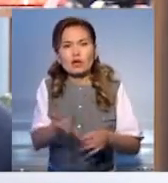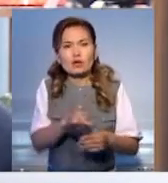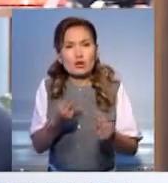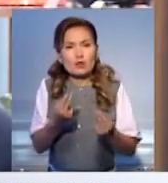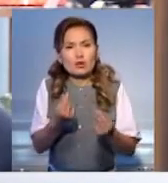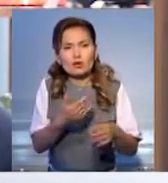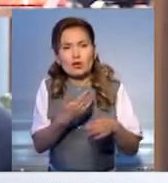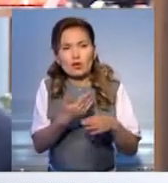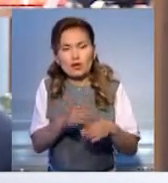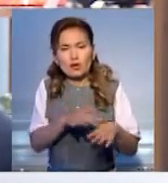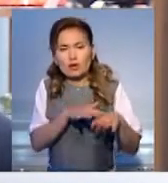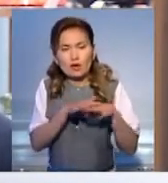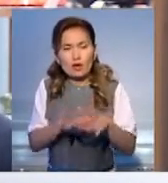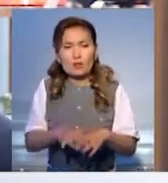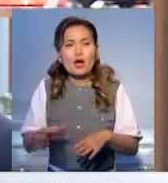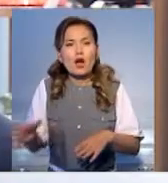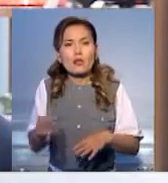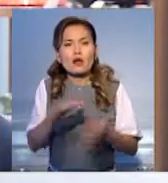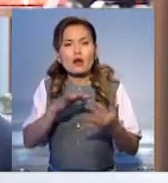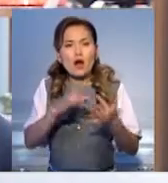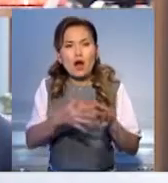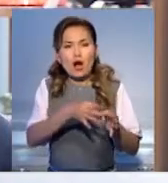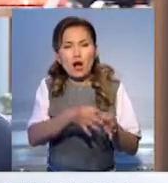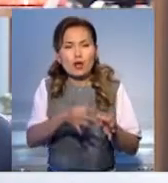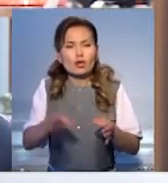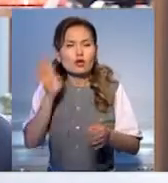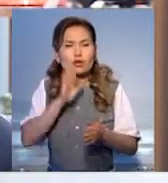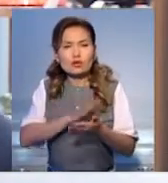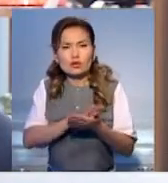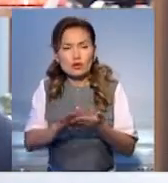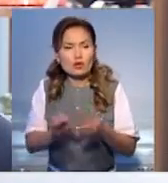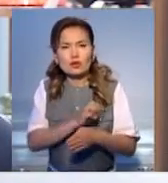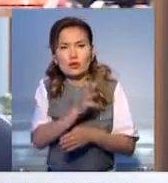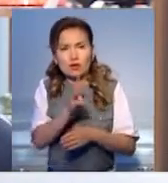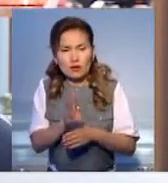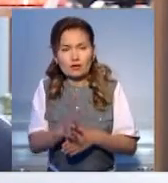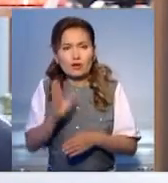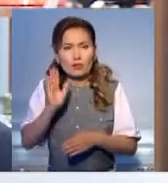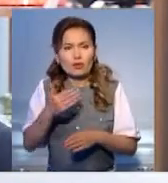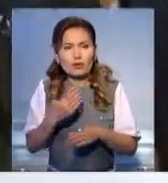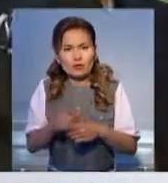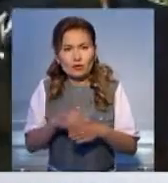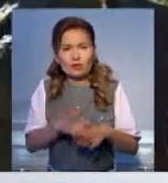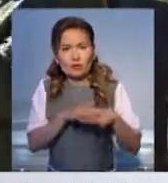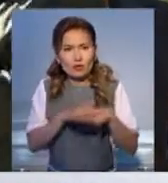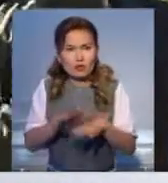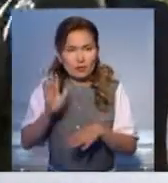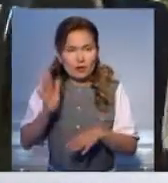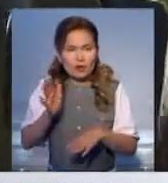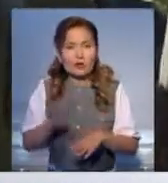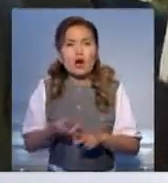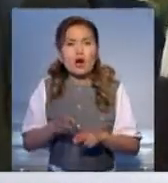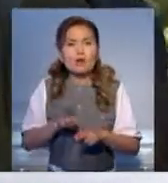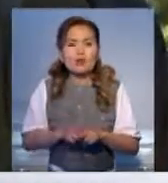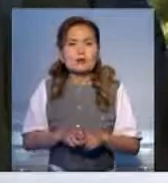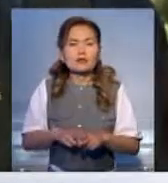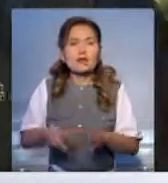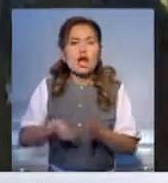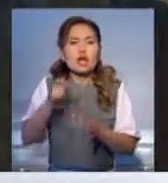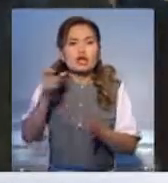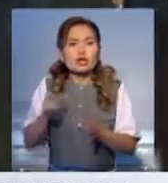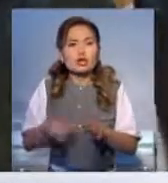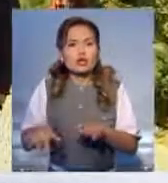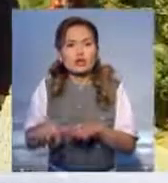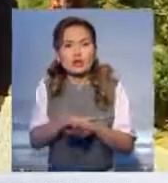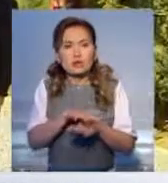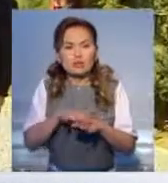енгізіліп, бүкіл ауылдық елді мекендерді сумен жабдықтау жобалары қазіргі кезде қаржыландыруға қол жеткізіп жатыр. Енді депутаттар халықпен кездесу